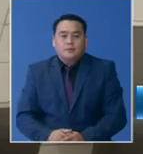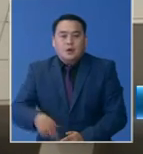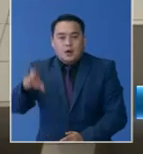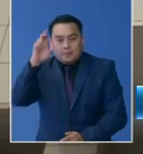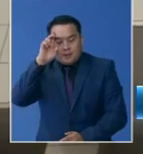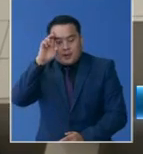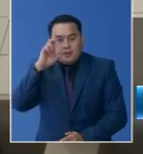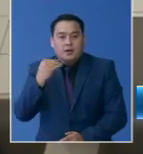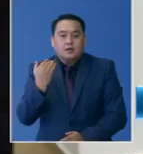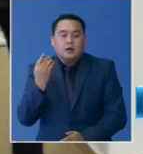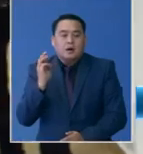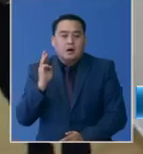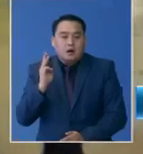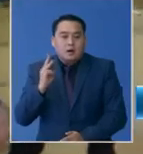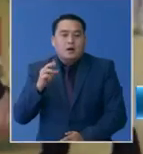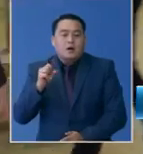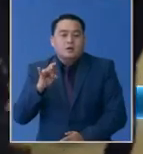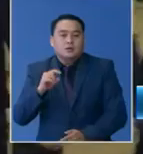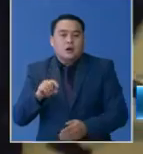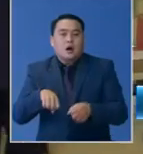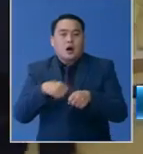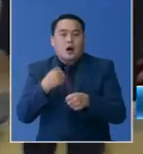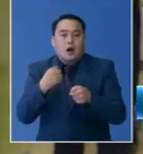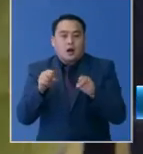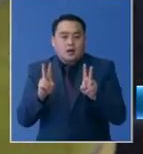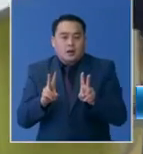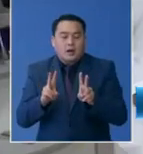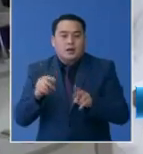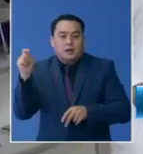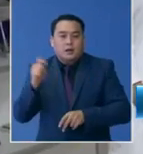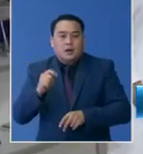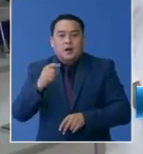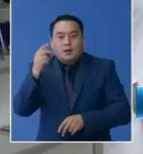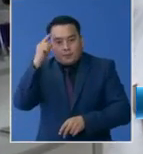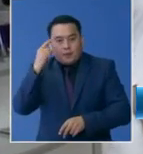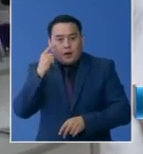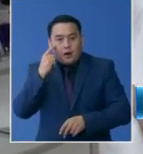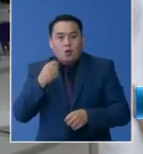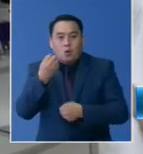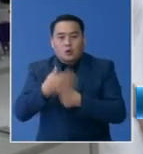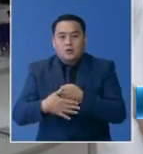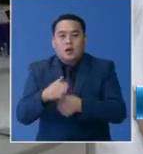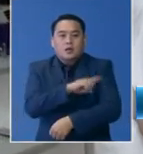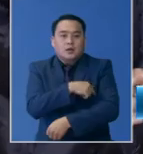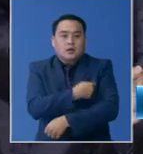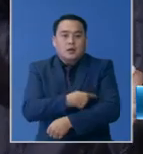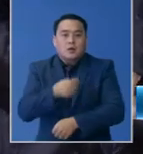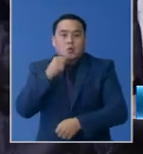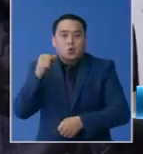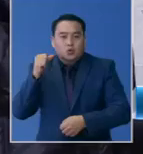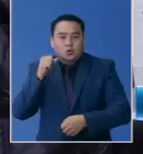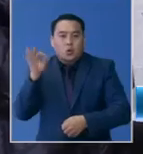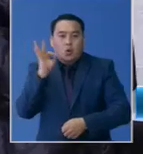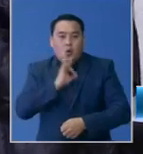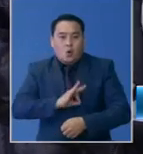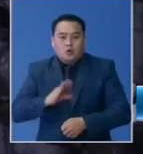Мемлекеттік хатшы Гүлшара Әбдіқалықованың арнайы ат басын бұрған тағы бір нысаны Балпық би кентіндегі орталық емхана. Өткен жылдың 40 айында